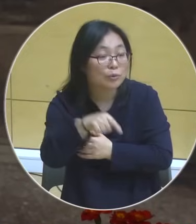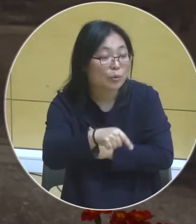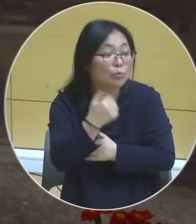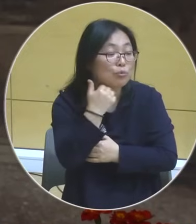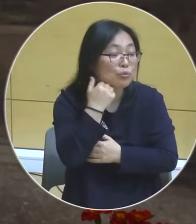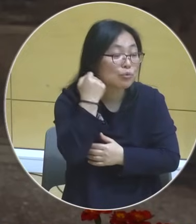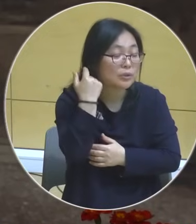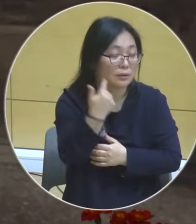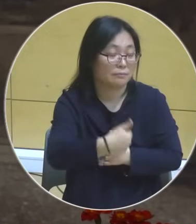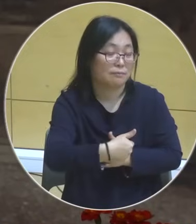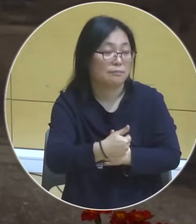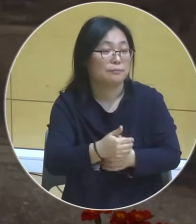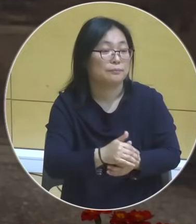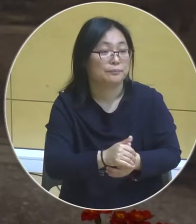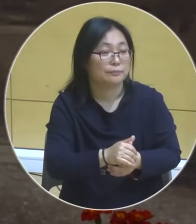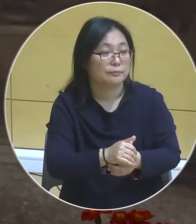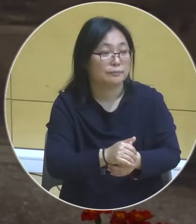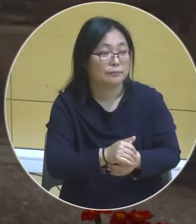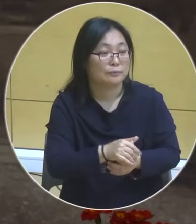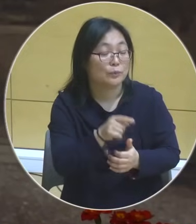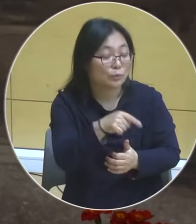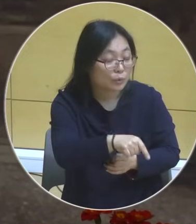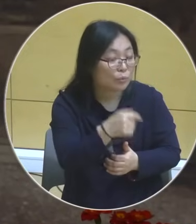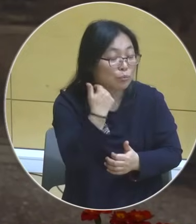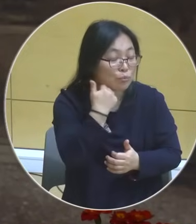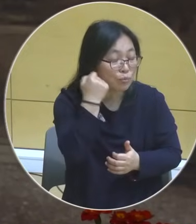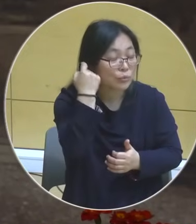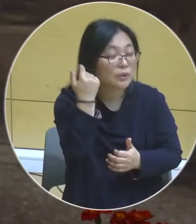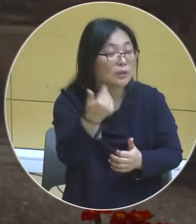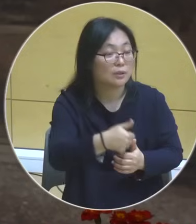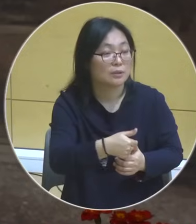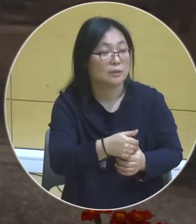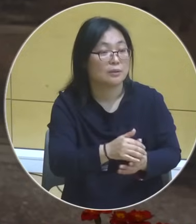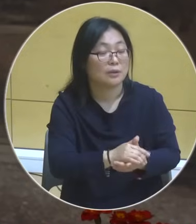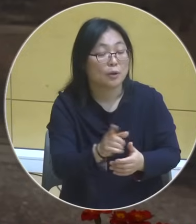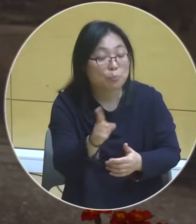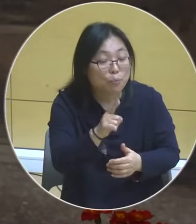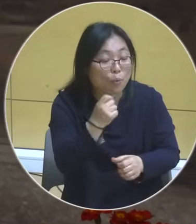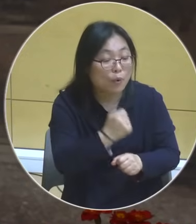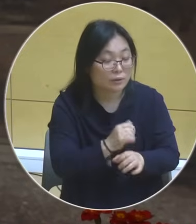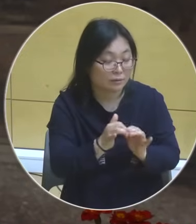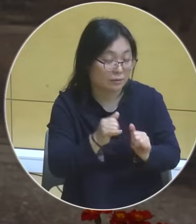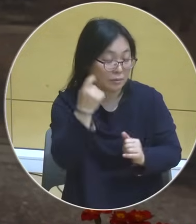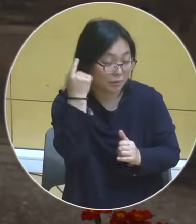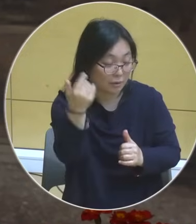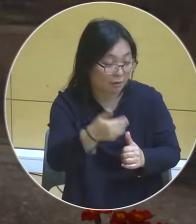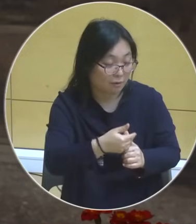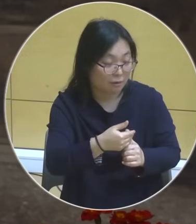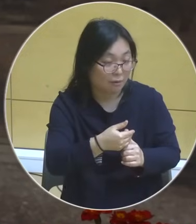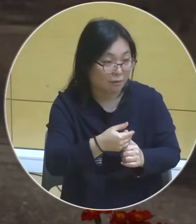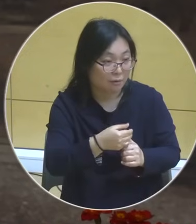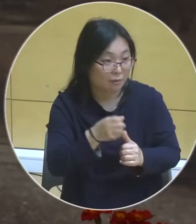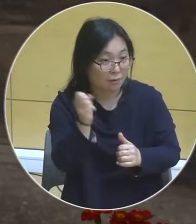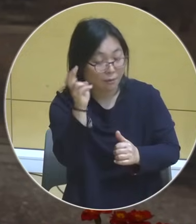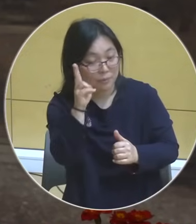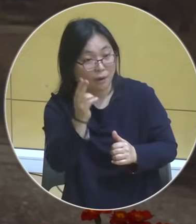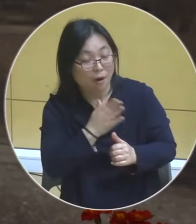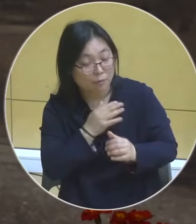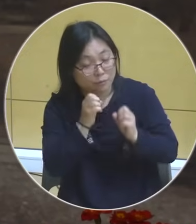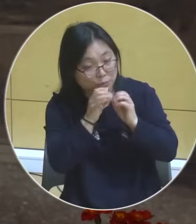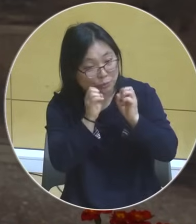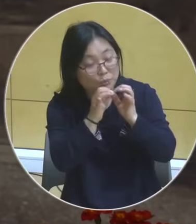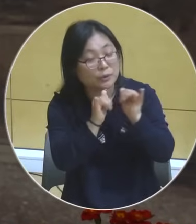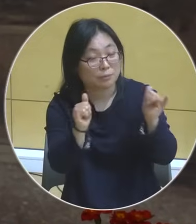누구냐? Who are you? What are you? 뭐다는 사람이냐? 순간적으로 자기는